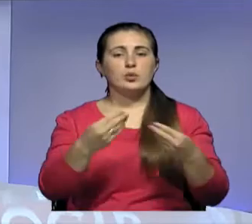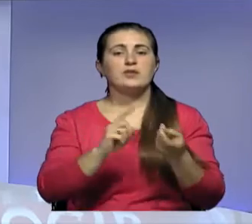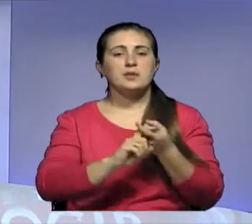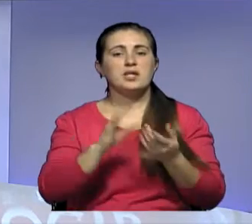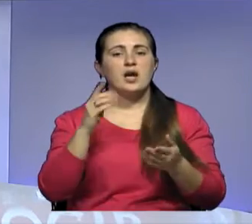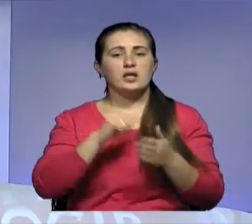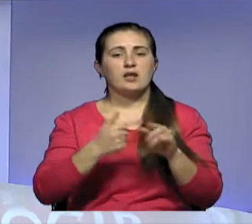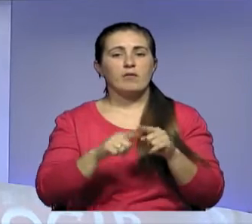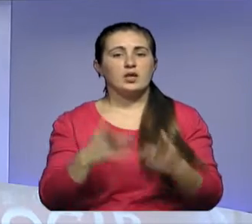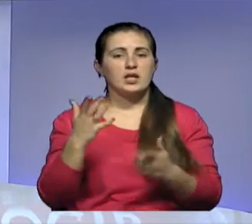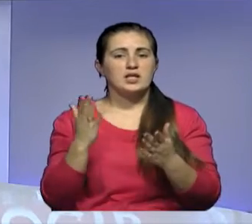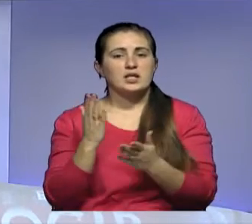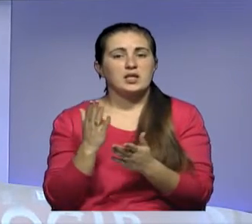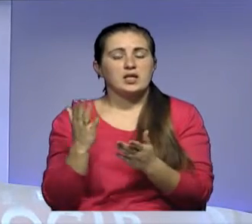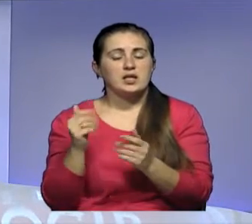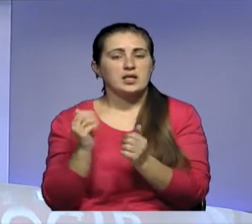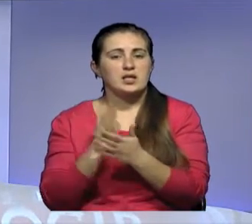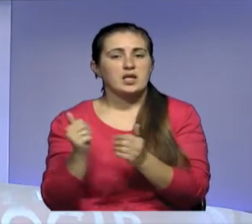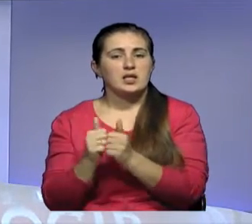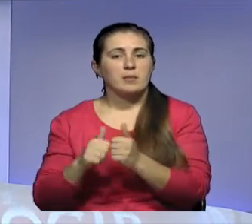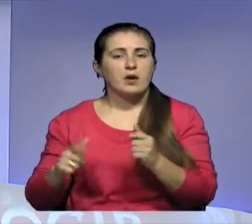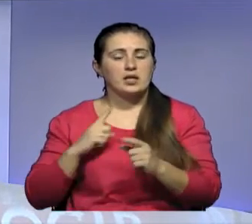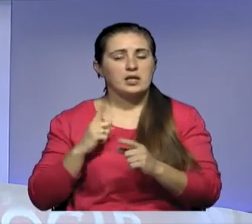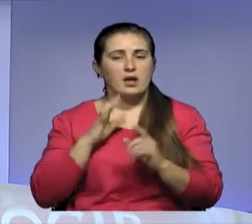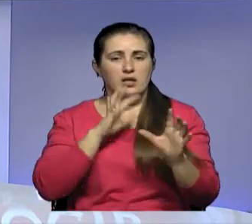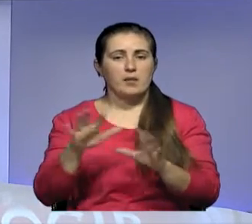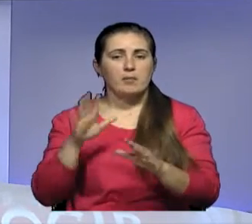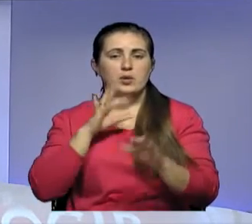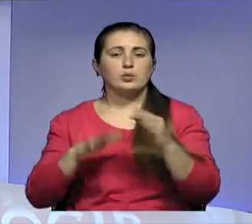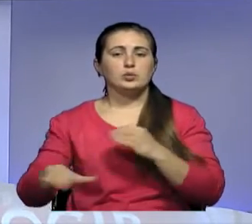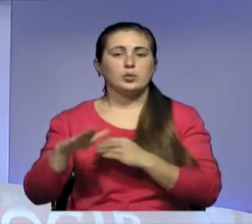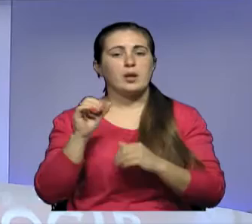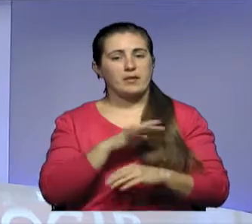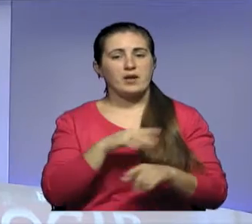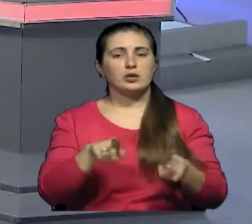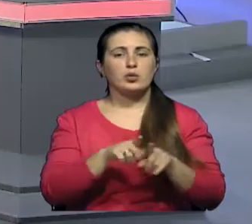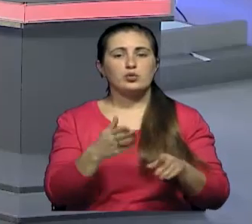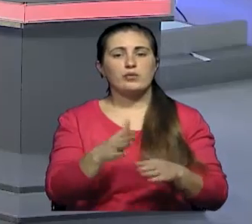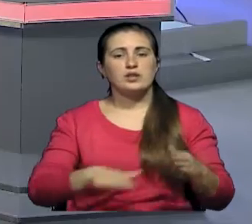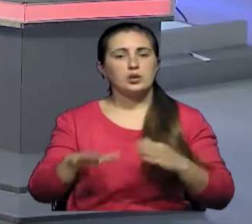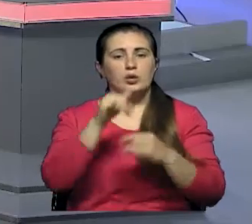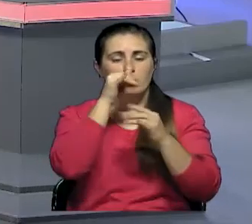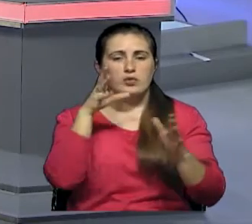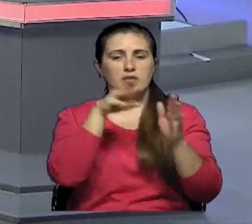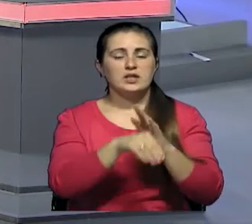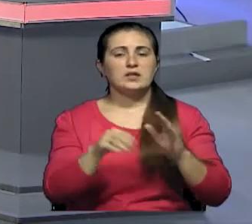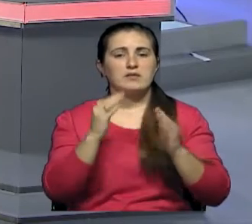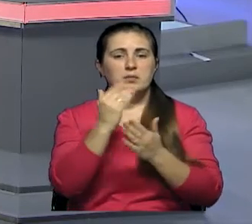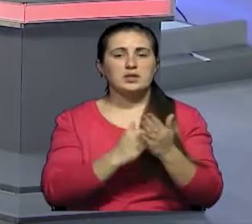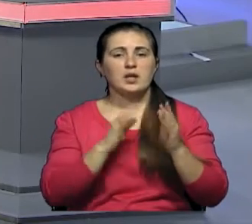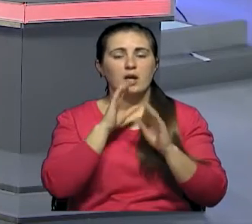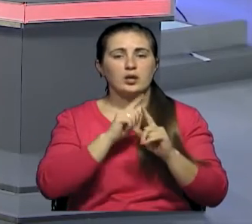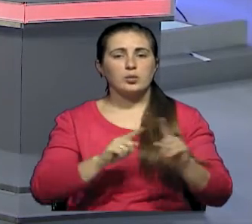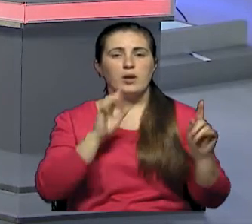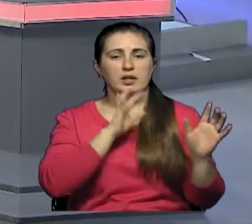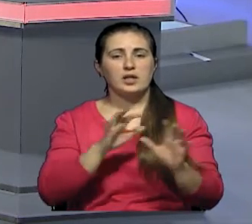вот эта самая особо охраняемая природная зона а бывает такое что вы территорию не можете внести в список особо охраняемых природных зон потому что